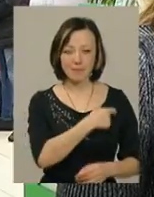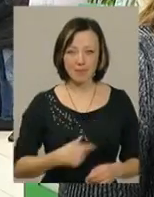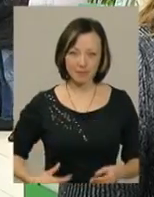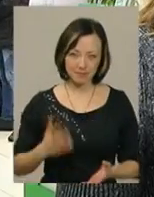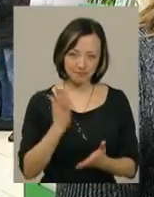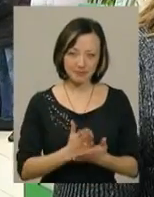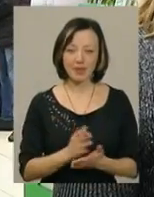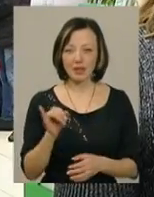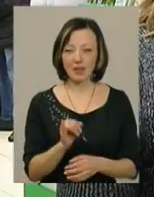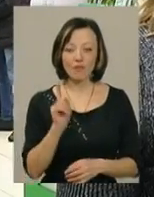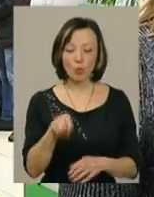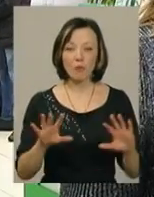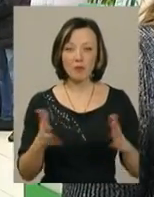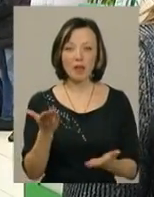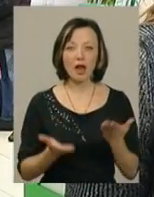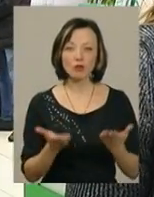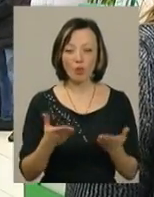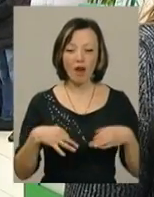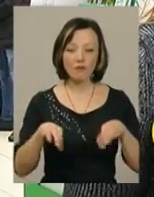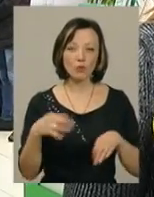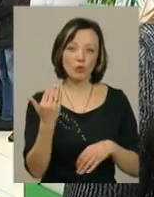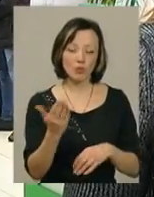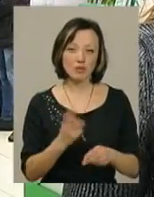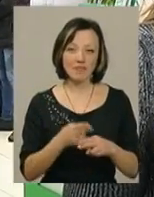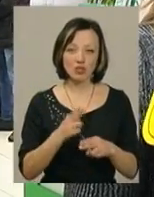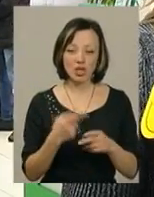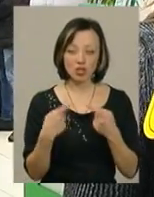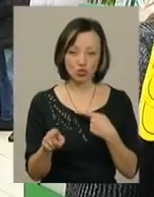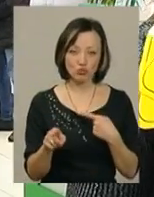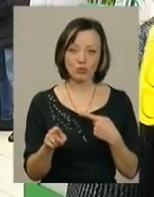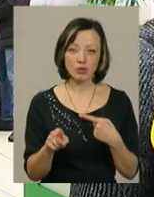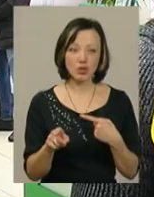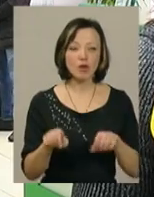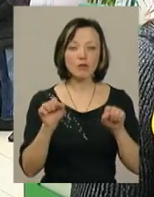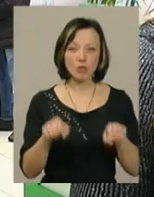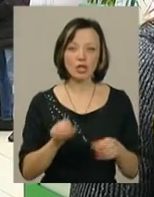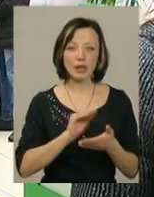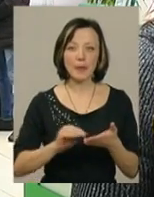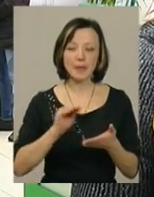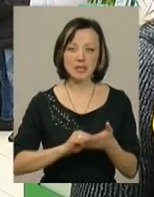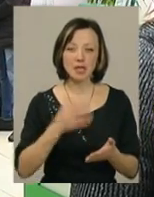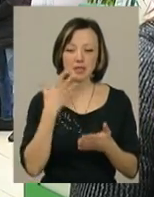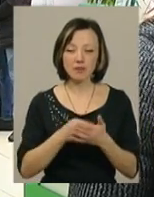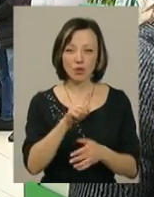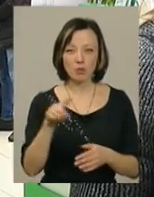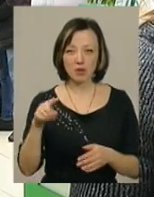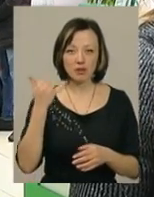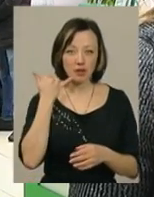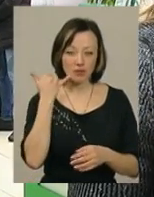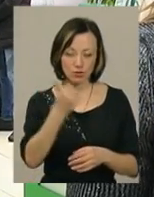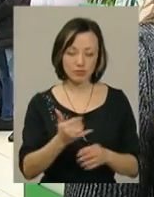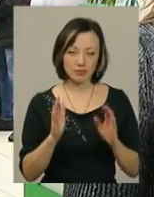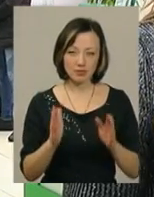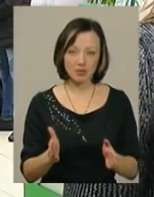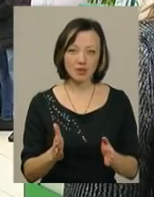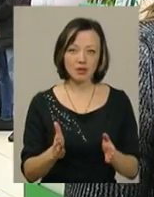пасок безпеки. І в тому випадку, якщо навіть його автомобіль буде заважати іншому, він може написати свій номер телефону, йому